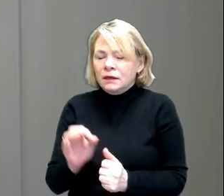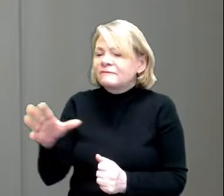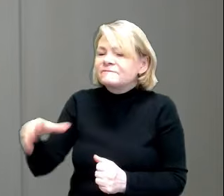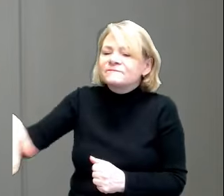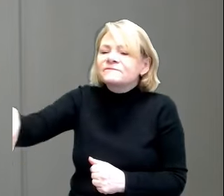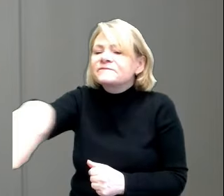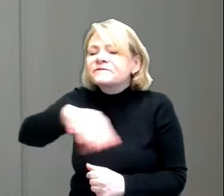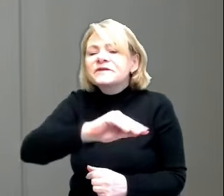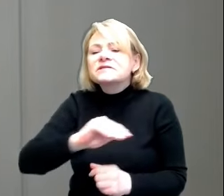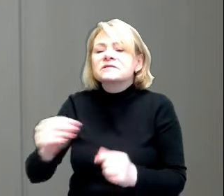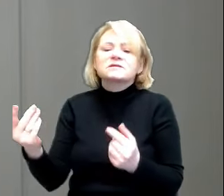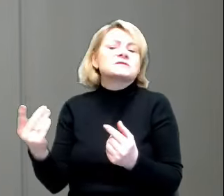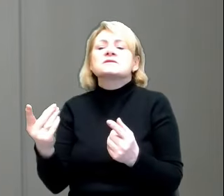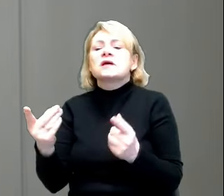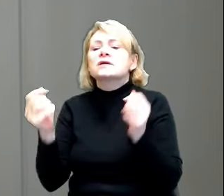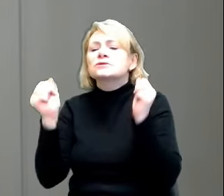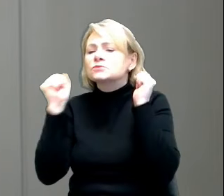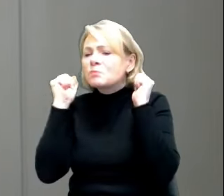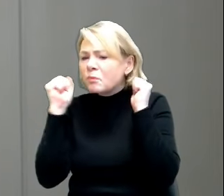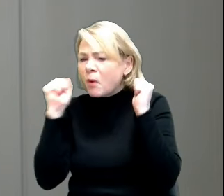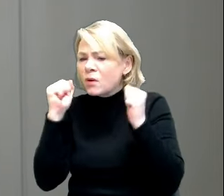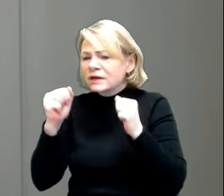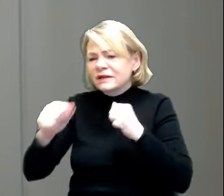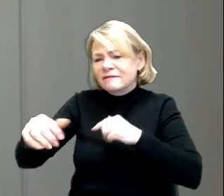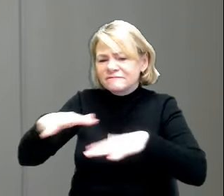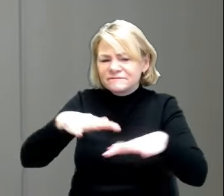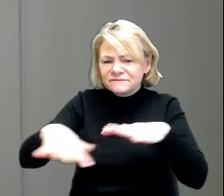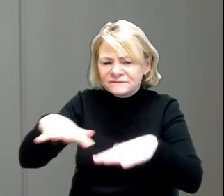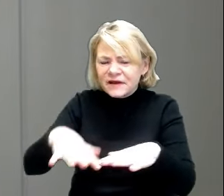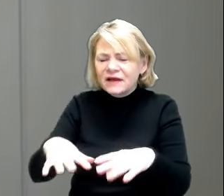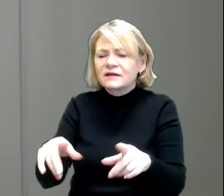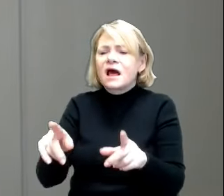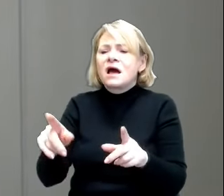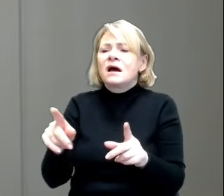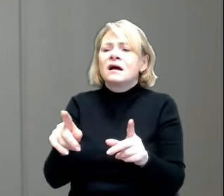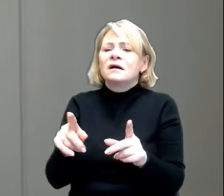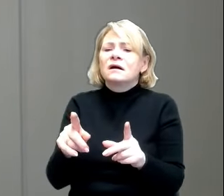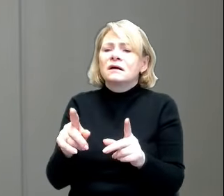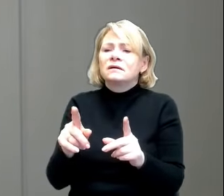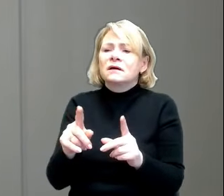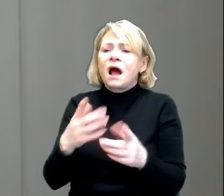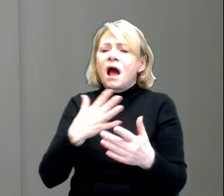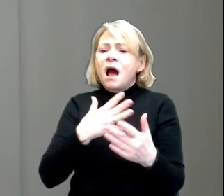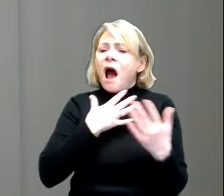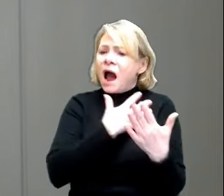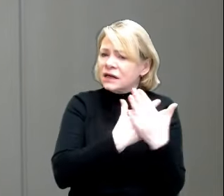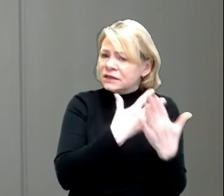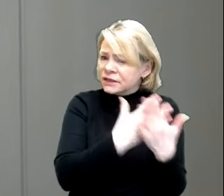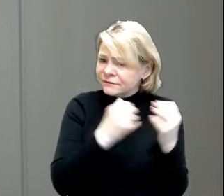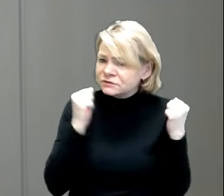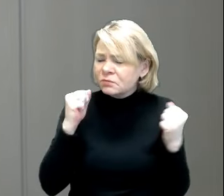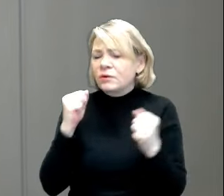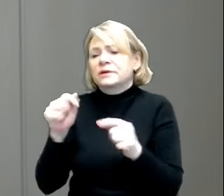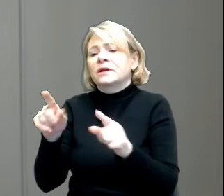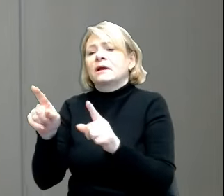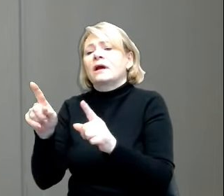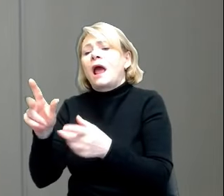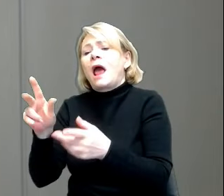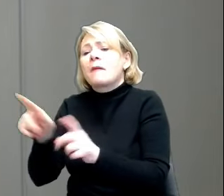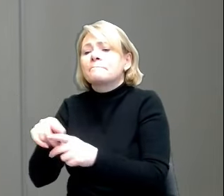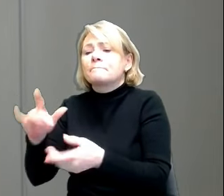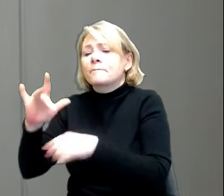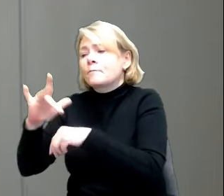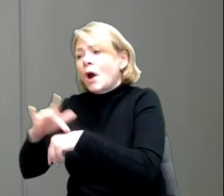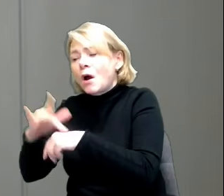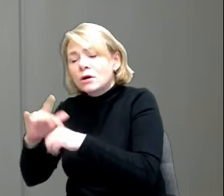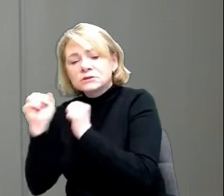formalųjį ugdymą papildančias veiklas vykdantis neformalųjį sportines veiklas vykdanttis įstaigos bus